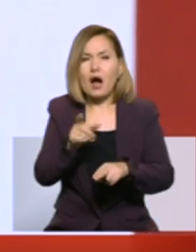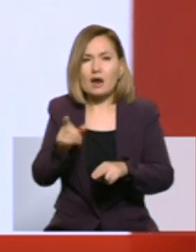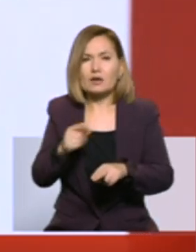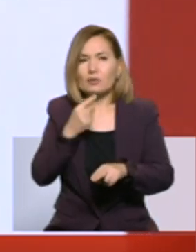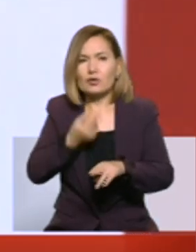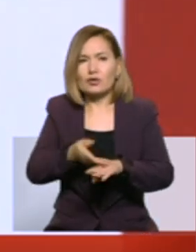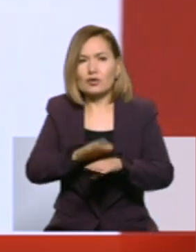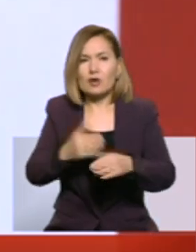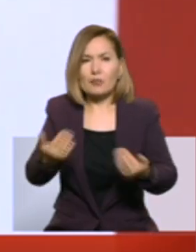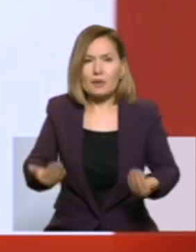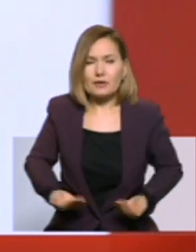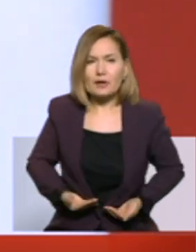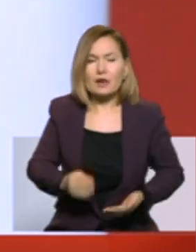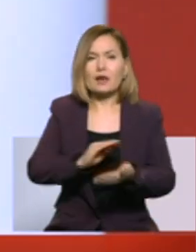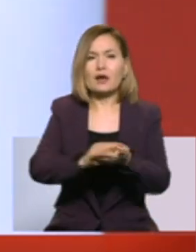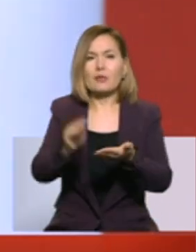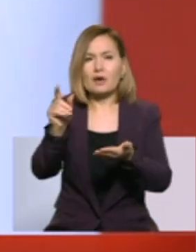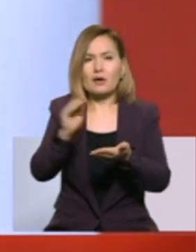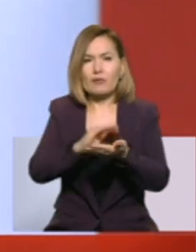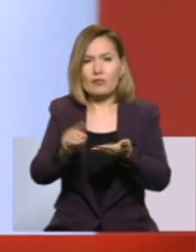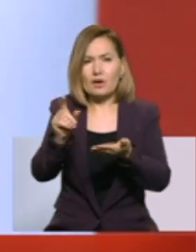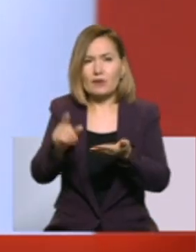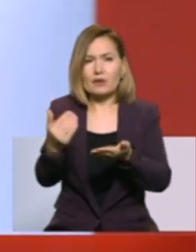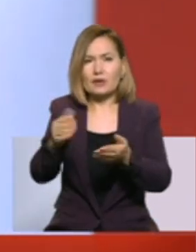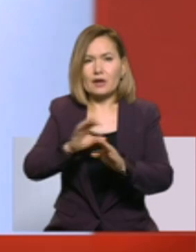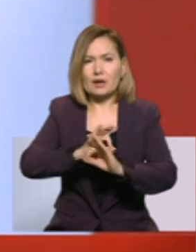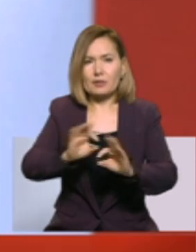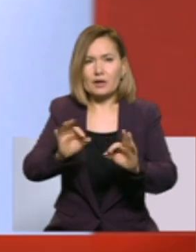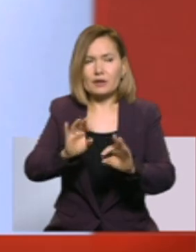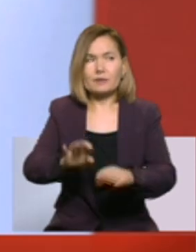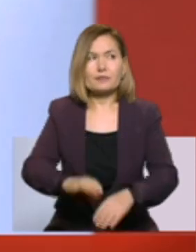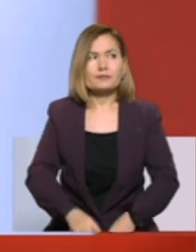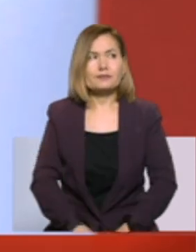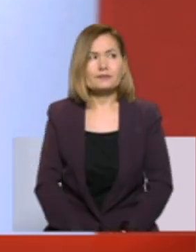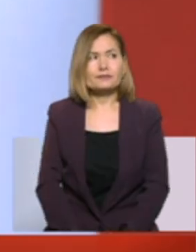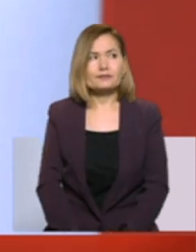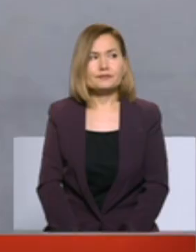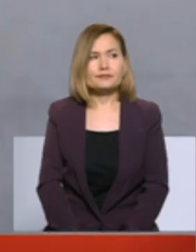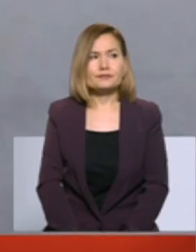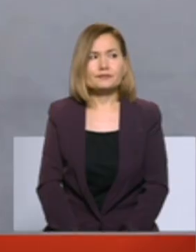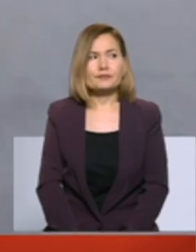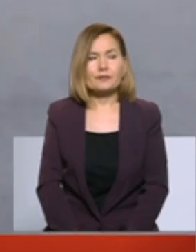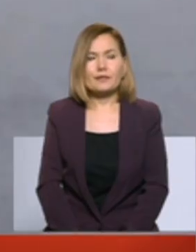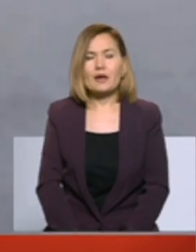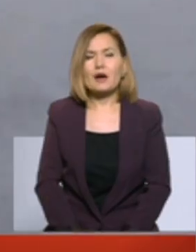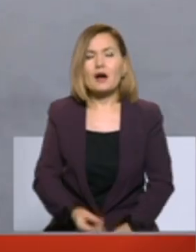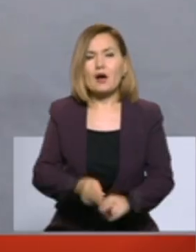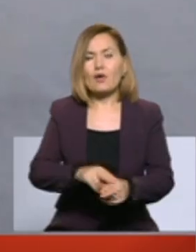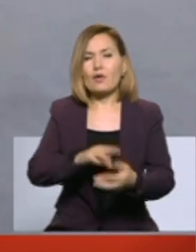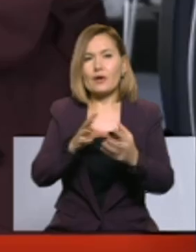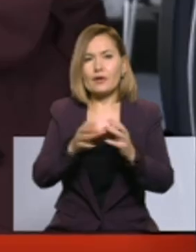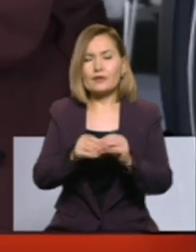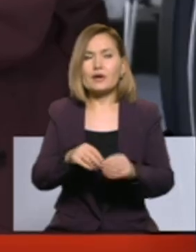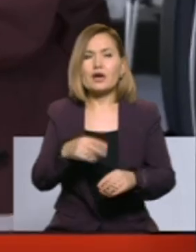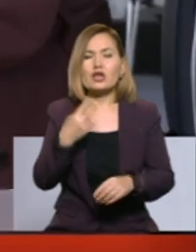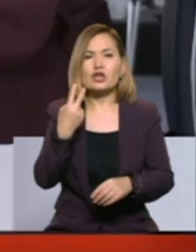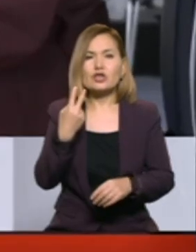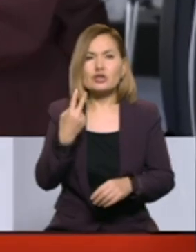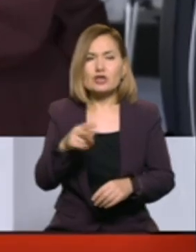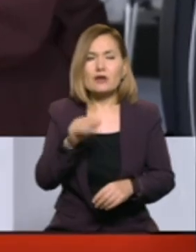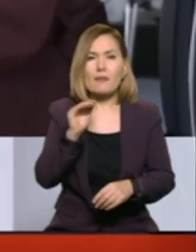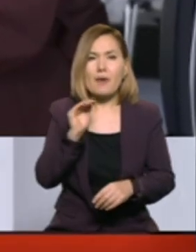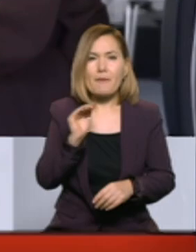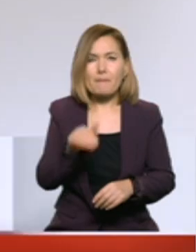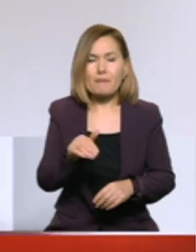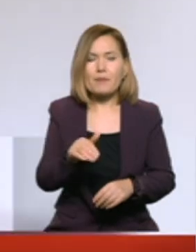болып отыр. Лондондағы тілшіміз Марина Бекенова сабақтайды. Кэрридің 20 мың фунт берешегі бар және ол сома күн